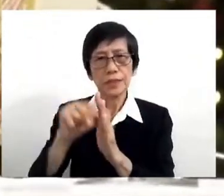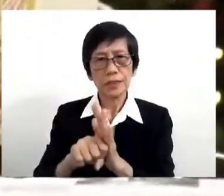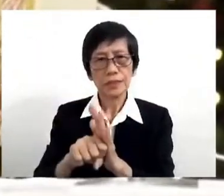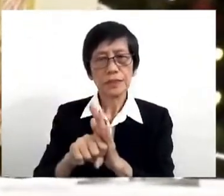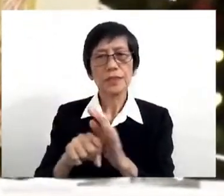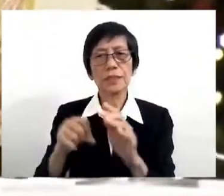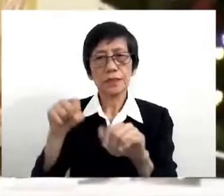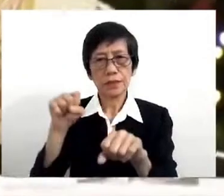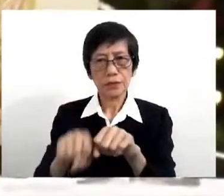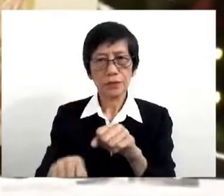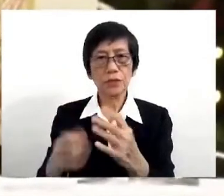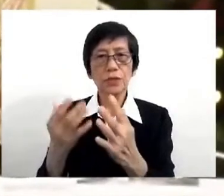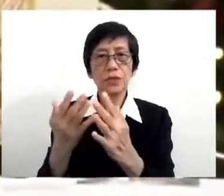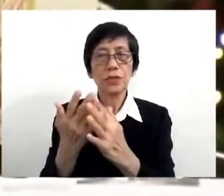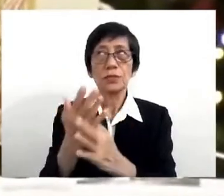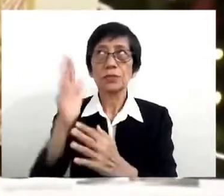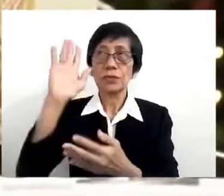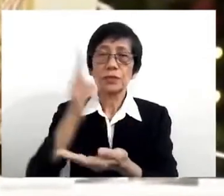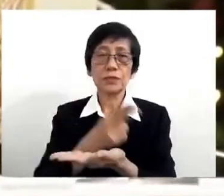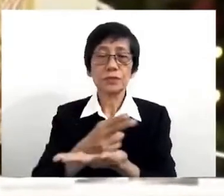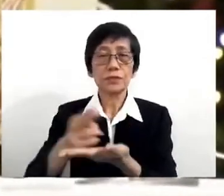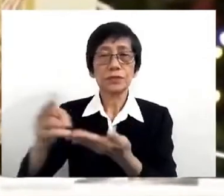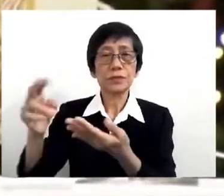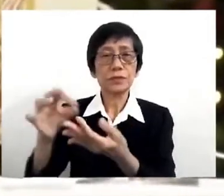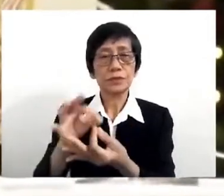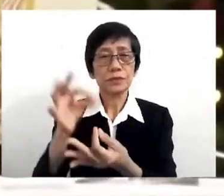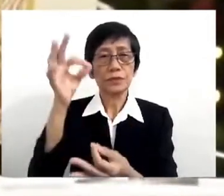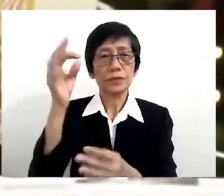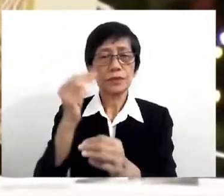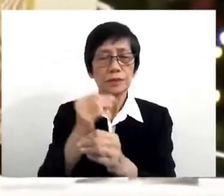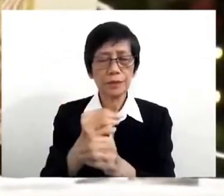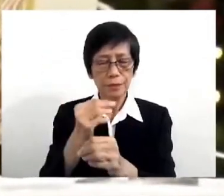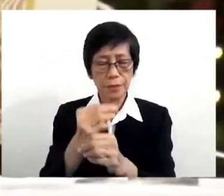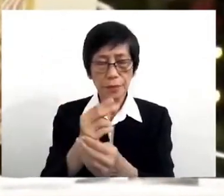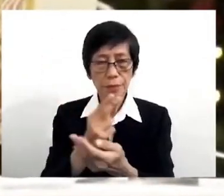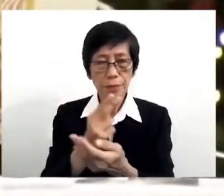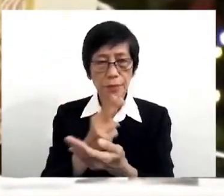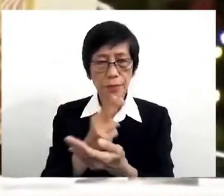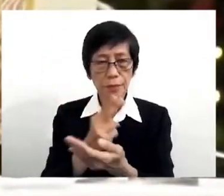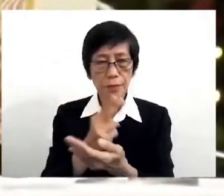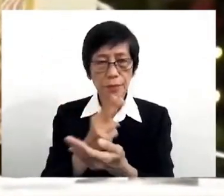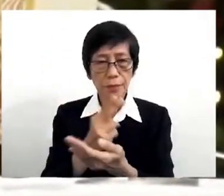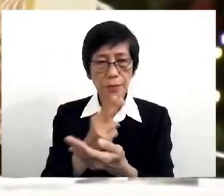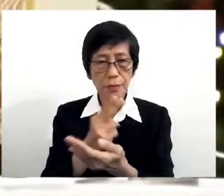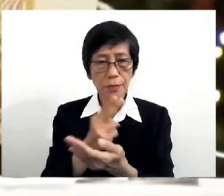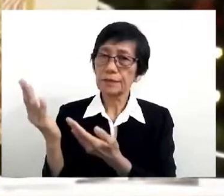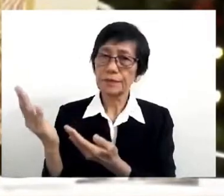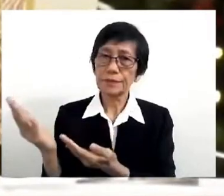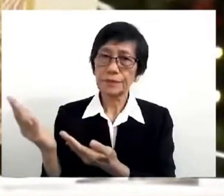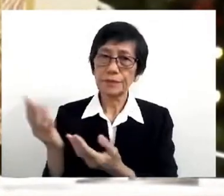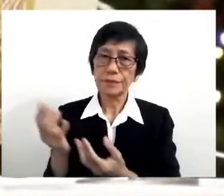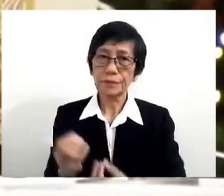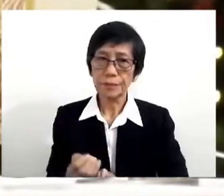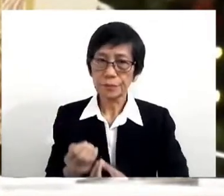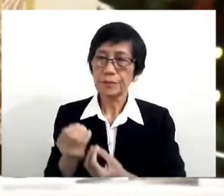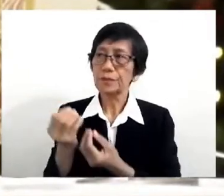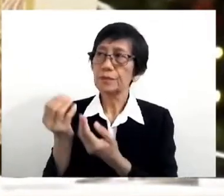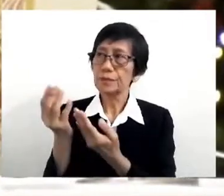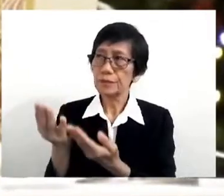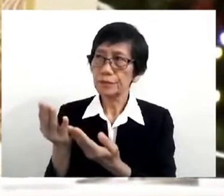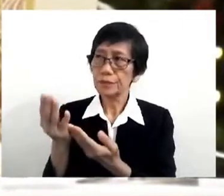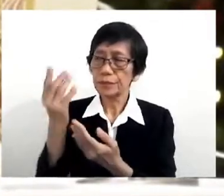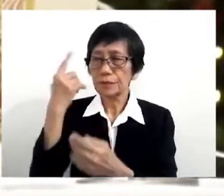pamamagitan ng iyong Espiritu, gawin mong banal ang mga kaloob na ito upang para sa